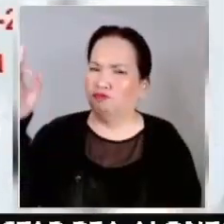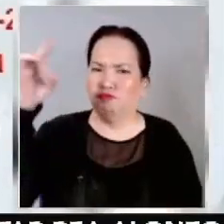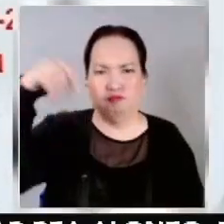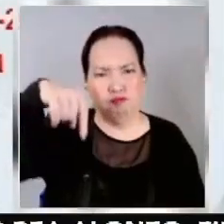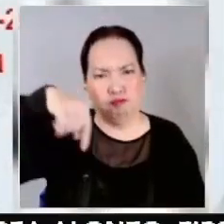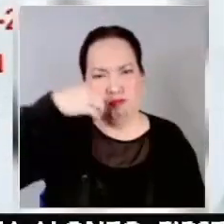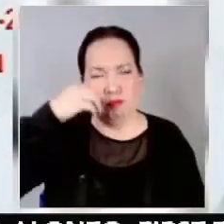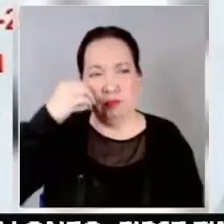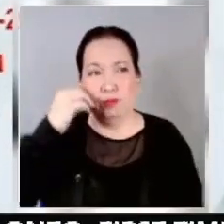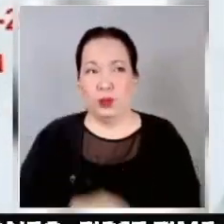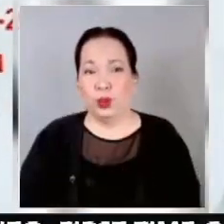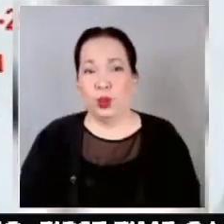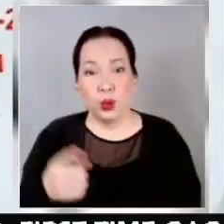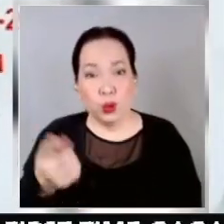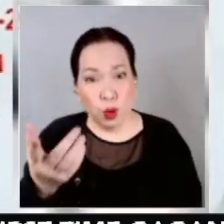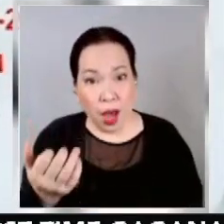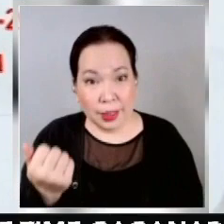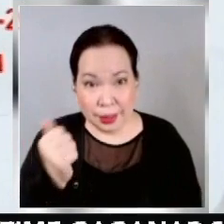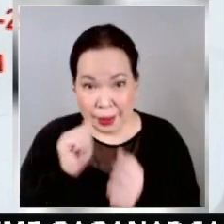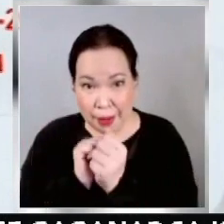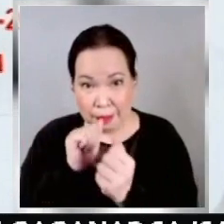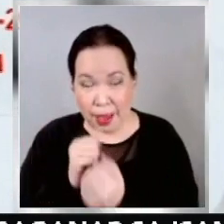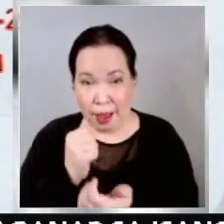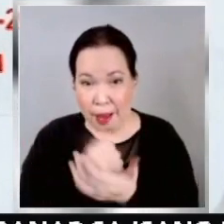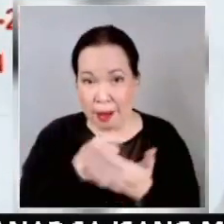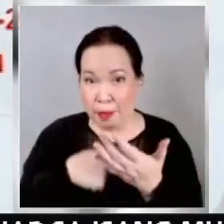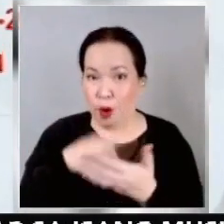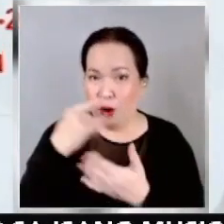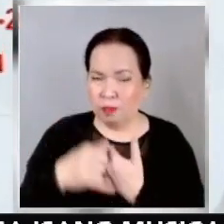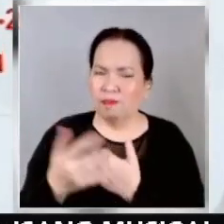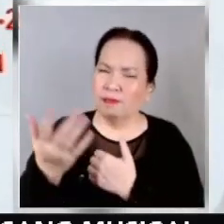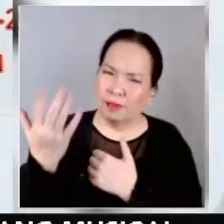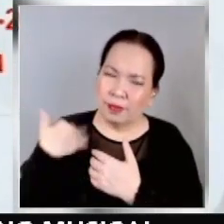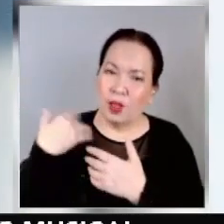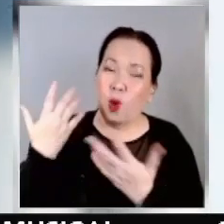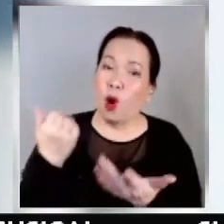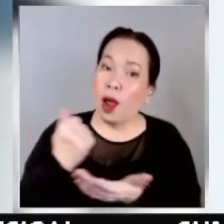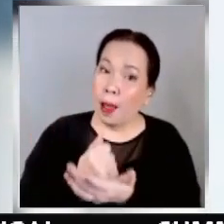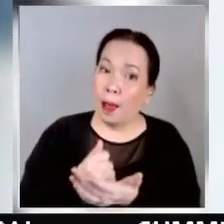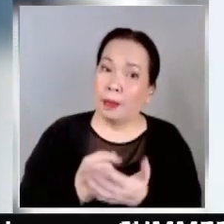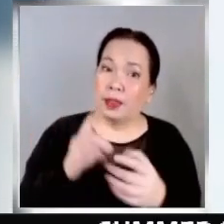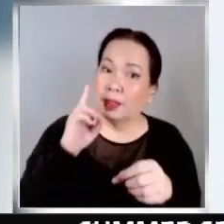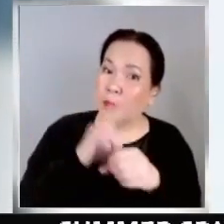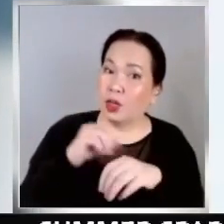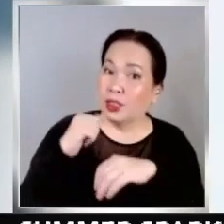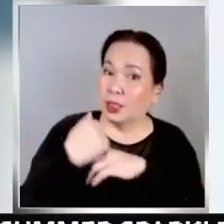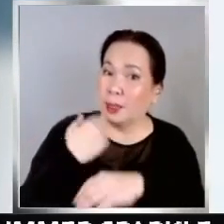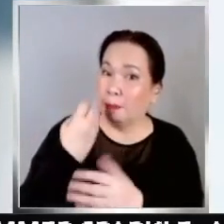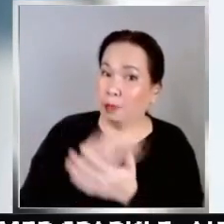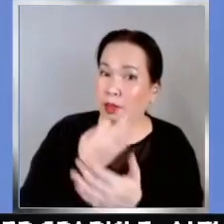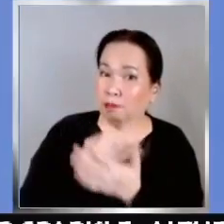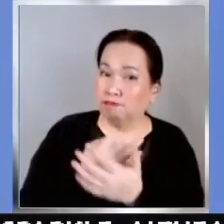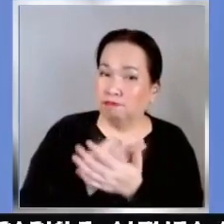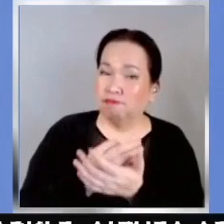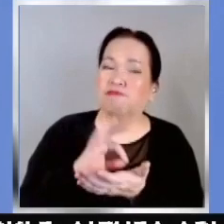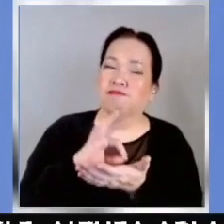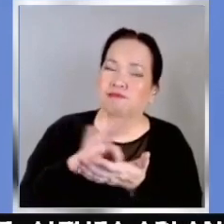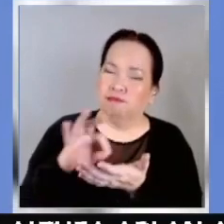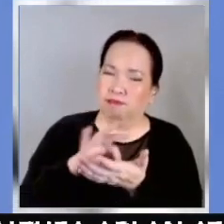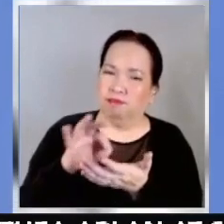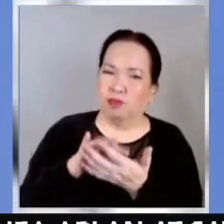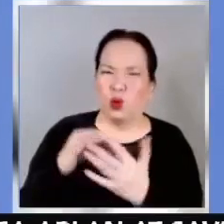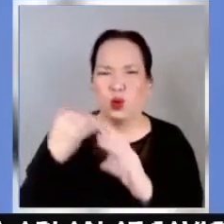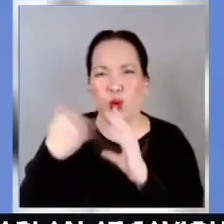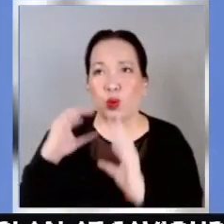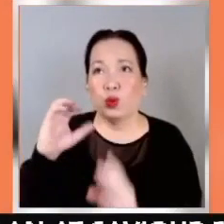nais makiisa sa aming mga proyekto, maaari kayo magdeposito sa aming mga bank account o magpadala sa Cebuana Luwelier. Pwede rin online